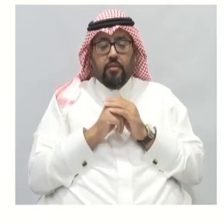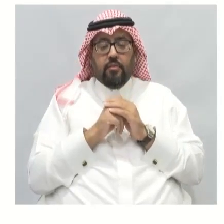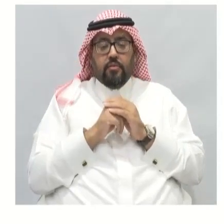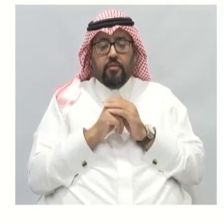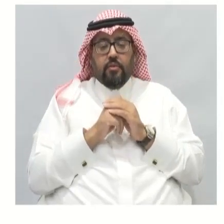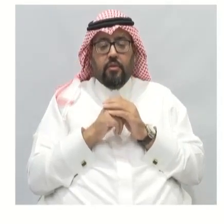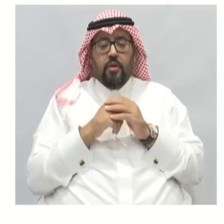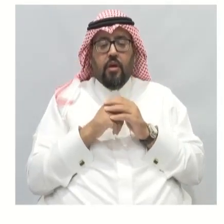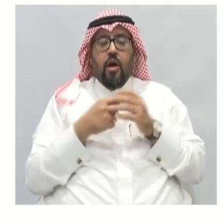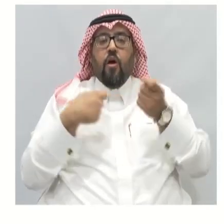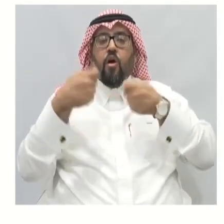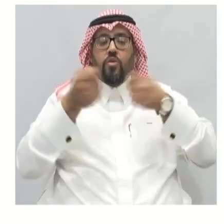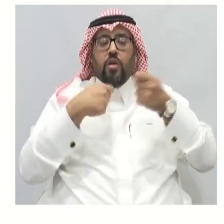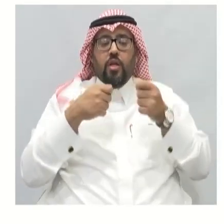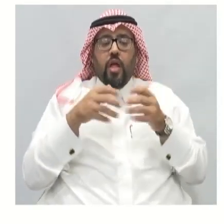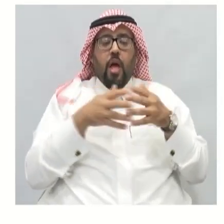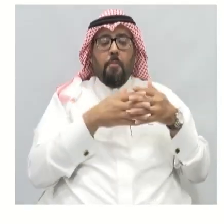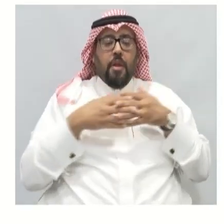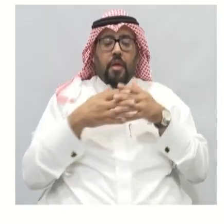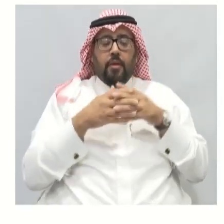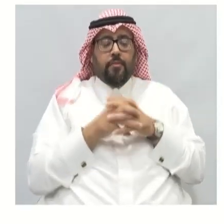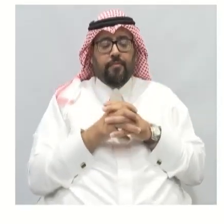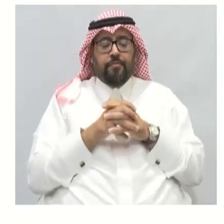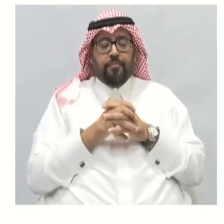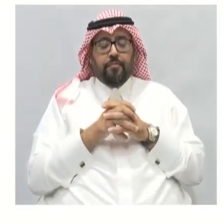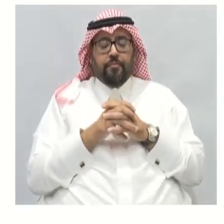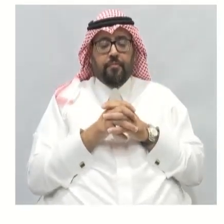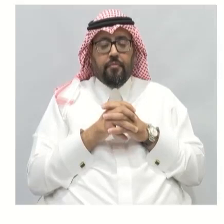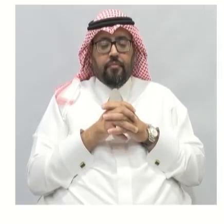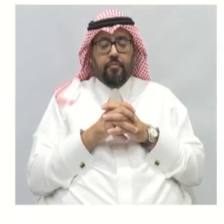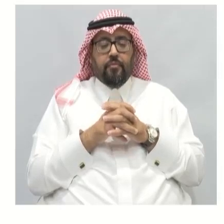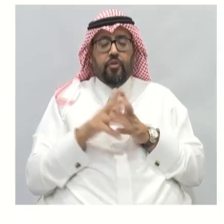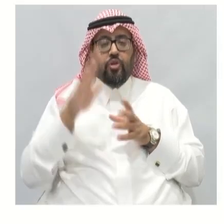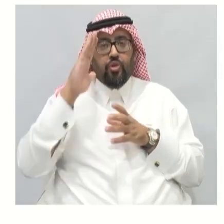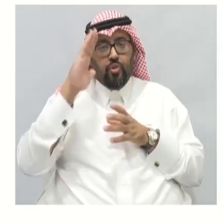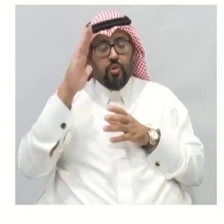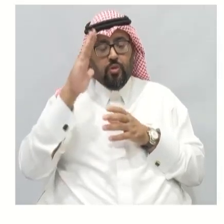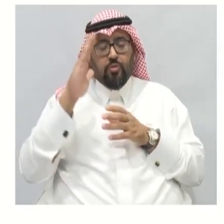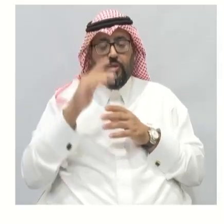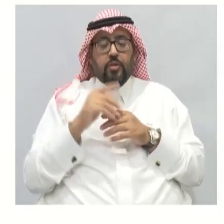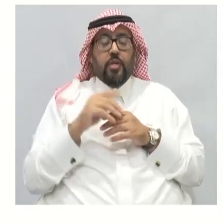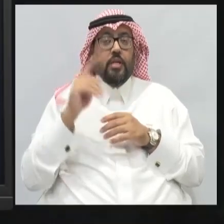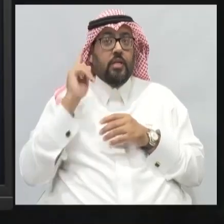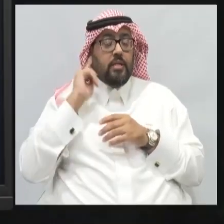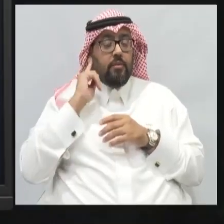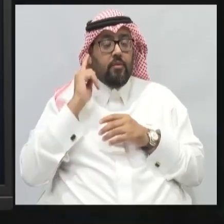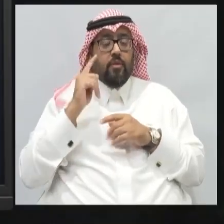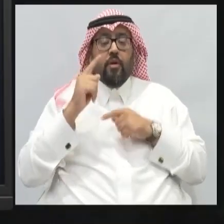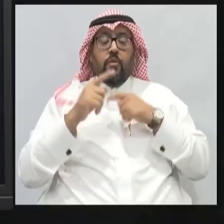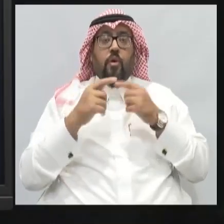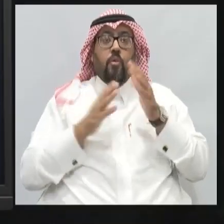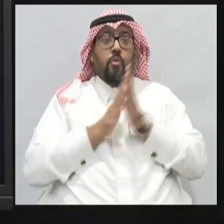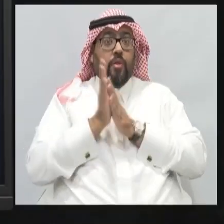على اقتصاد الولايات المتحده الامريكيه اشكركم على حسن صائم